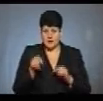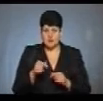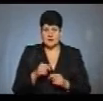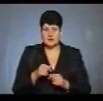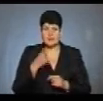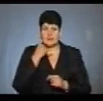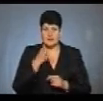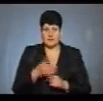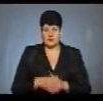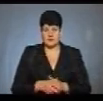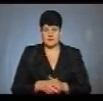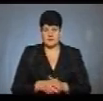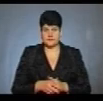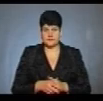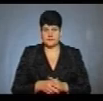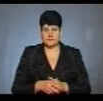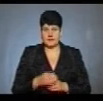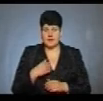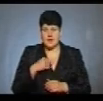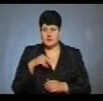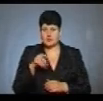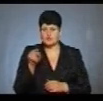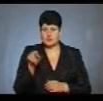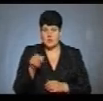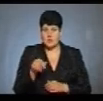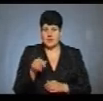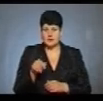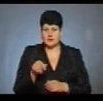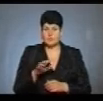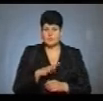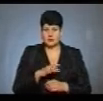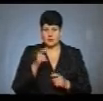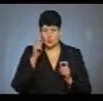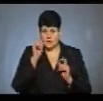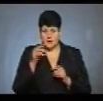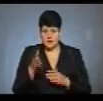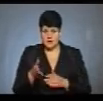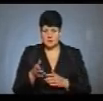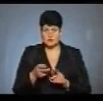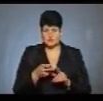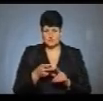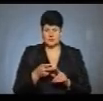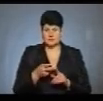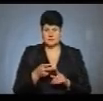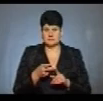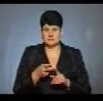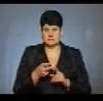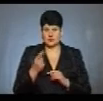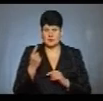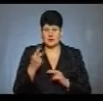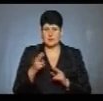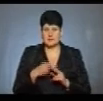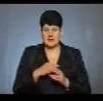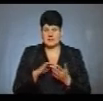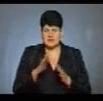і телефон. Я пішов туди, лежали одні окуляри, і другі такі, одні без